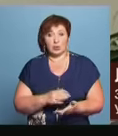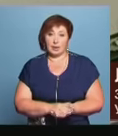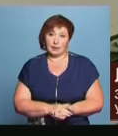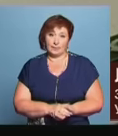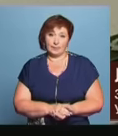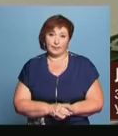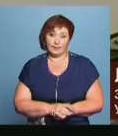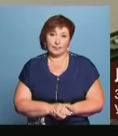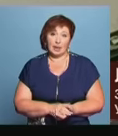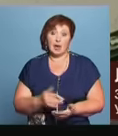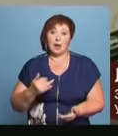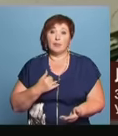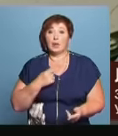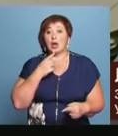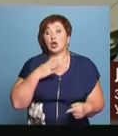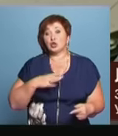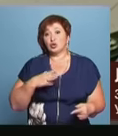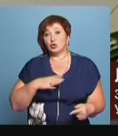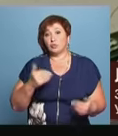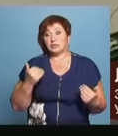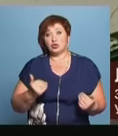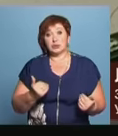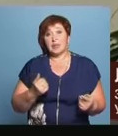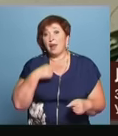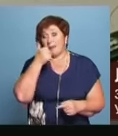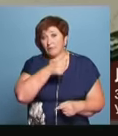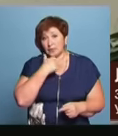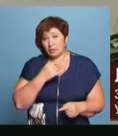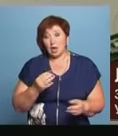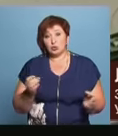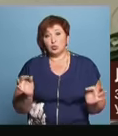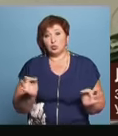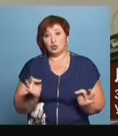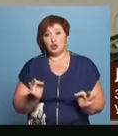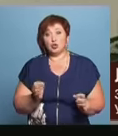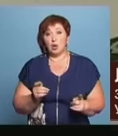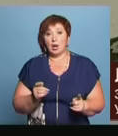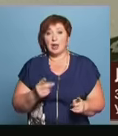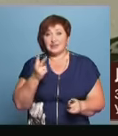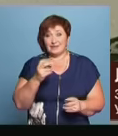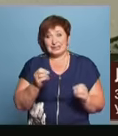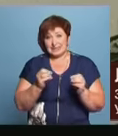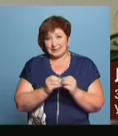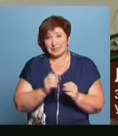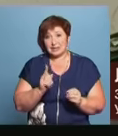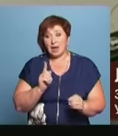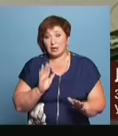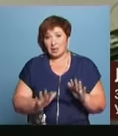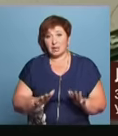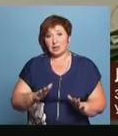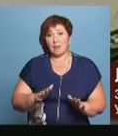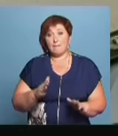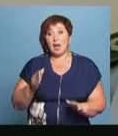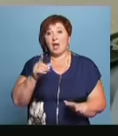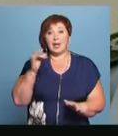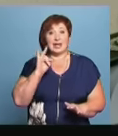3 тонн уничтожено, да, плюс к этой цифре у нас еще прибавляется последний виноград в 210 килограмм, 100 грамм. В сравнении с,